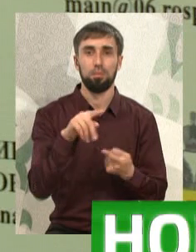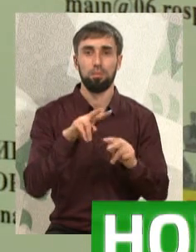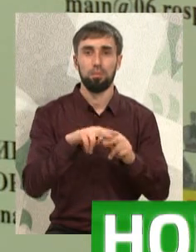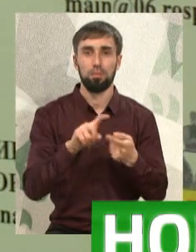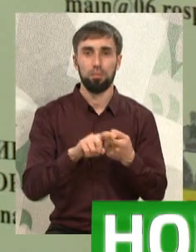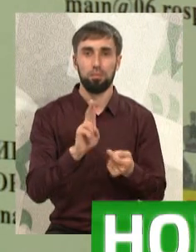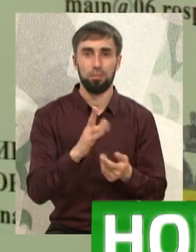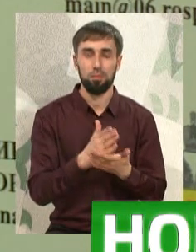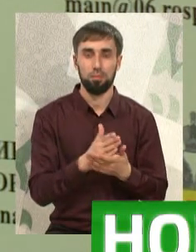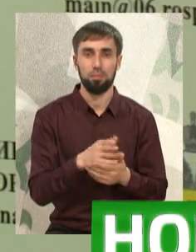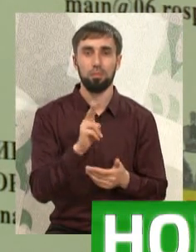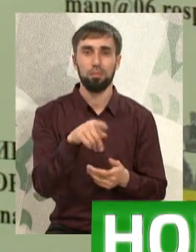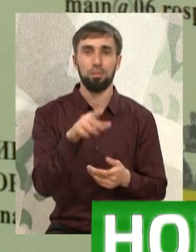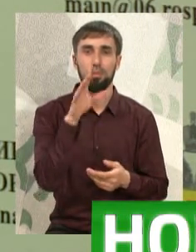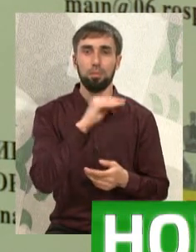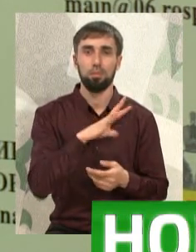которые могли